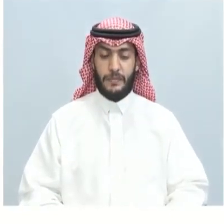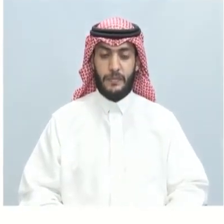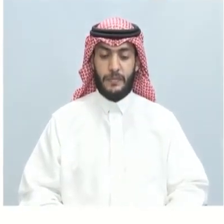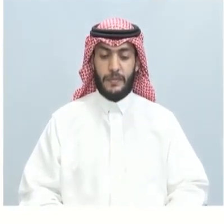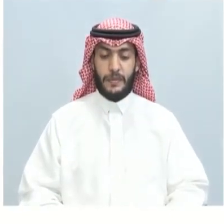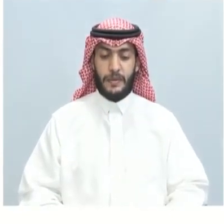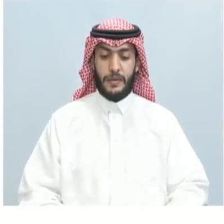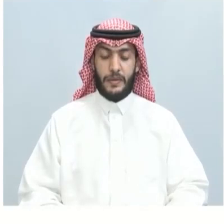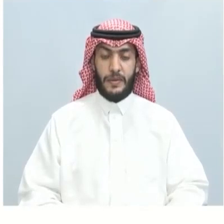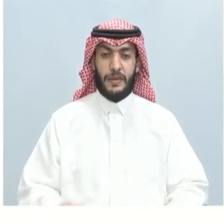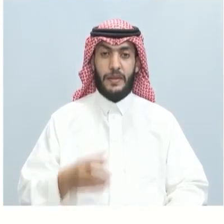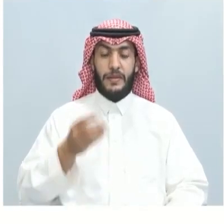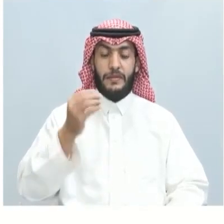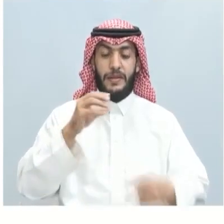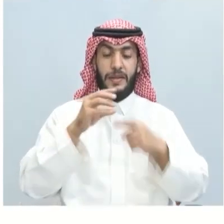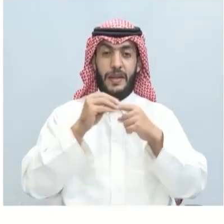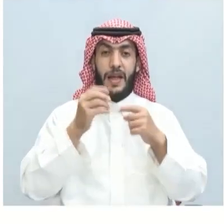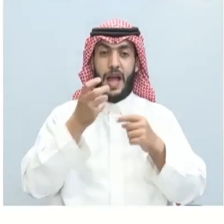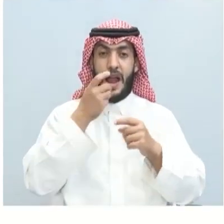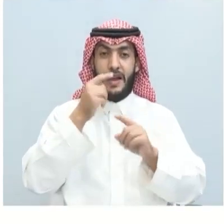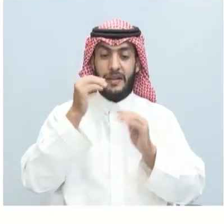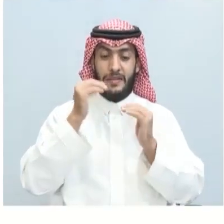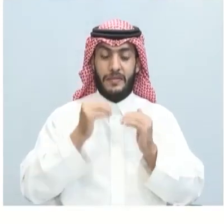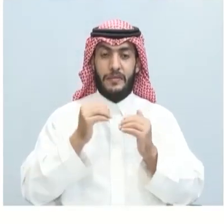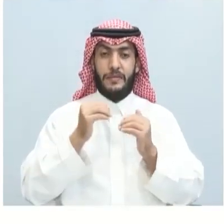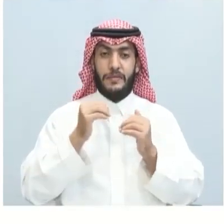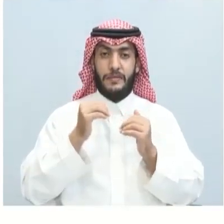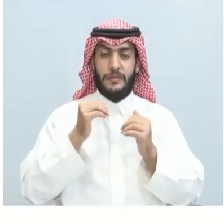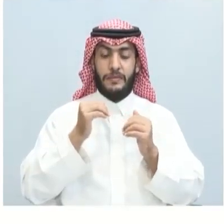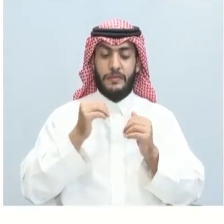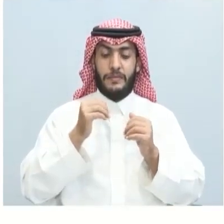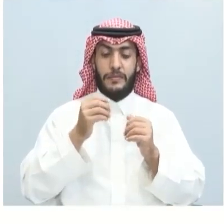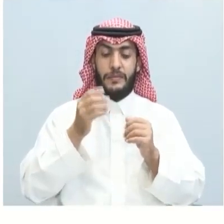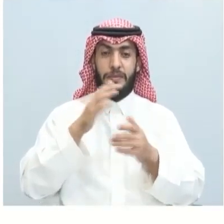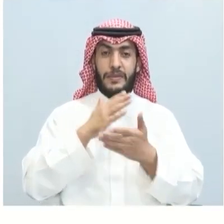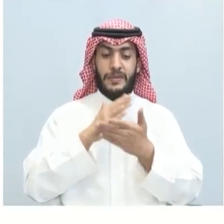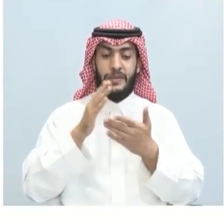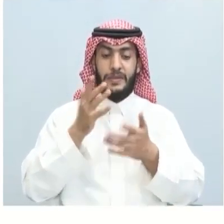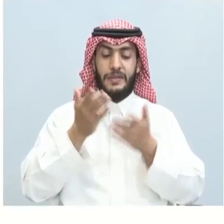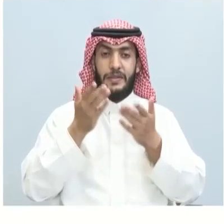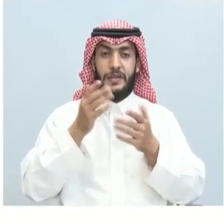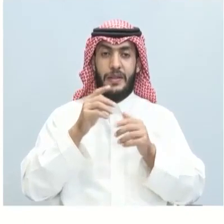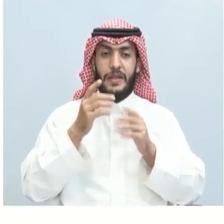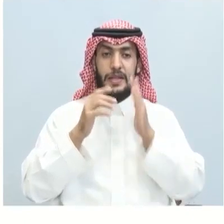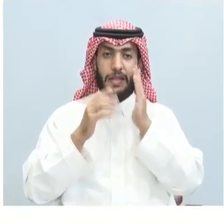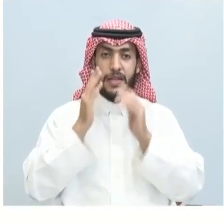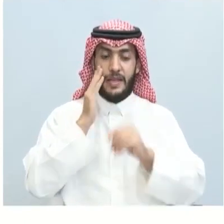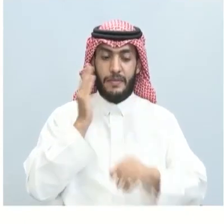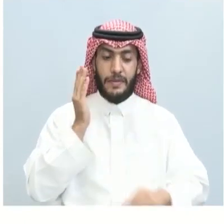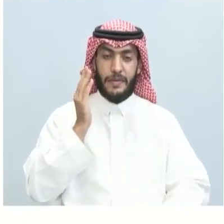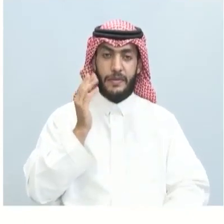تقل عندما اقوم بنقص درجه الحراره تقليل درجه الحراره سينزا الاتزان نحو